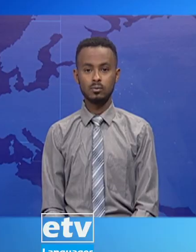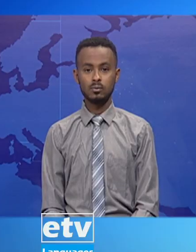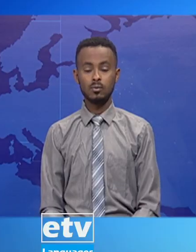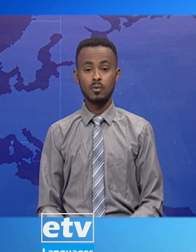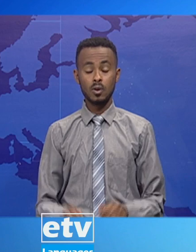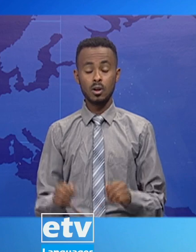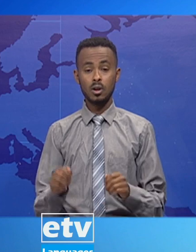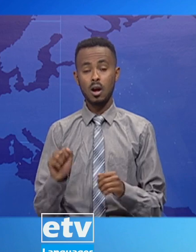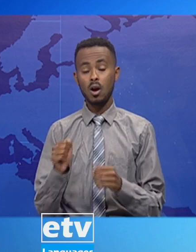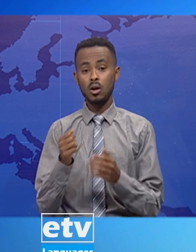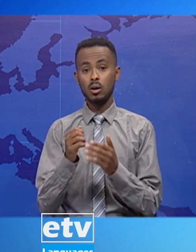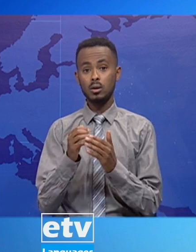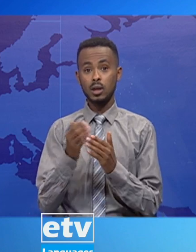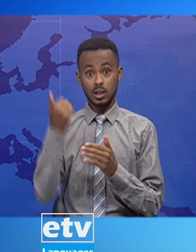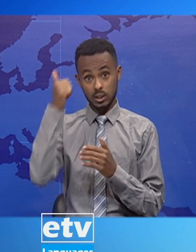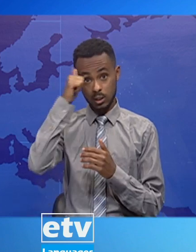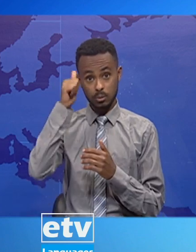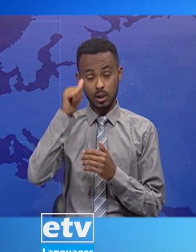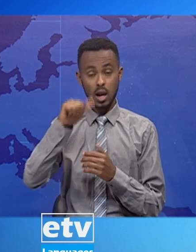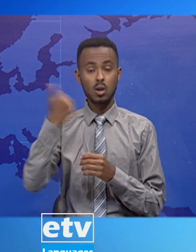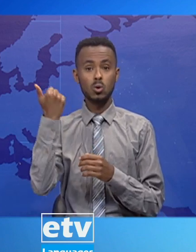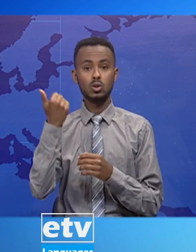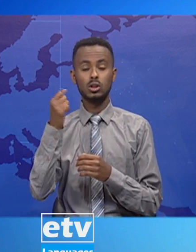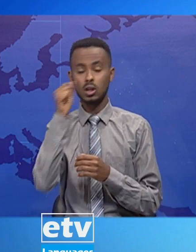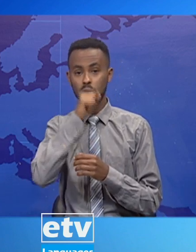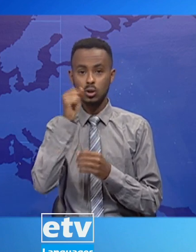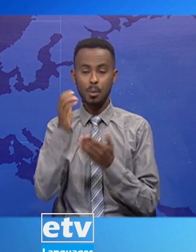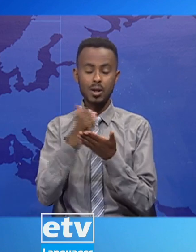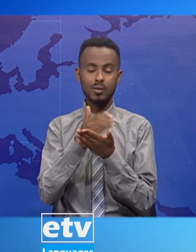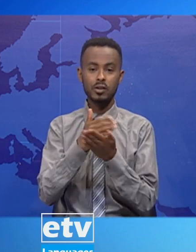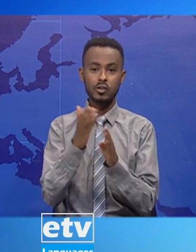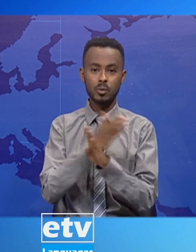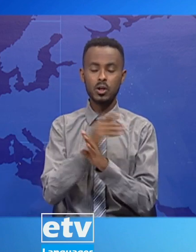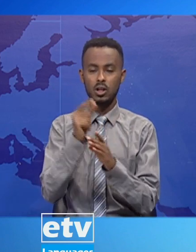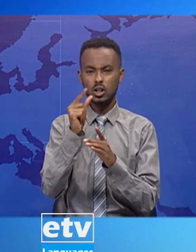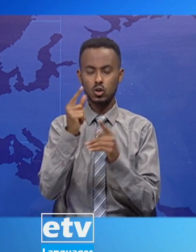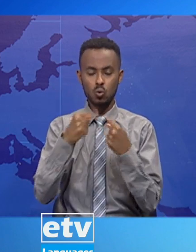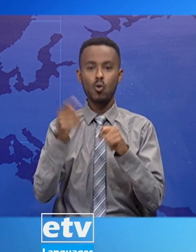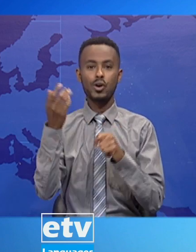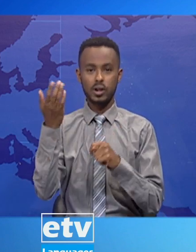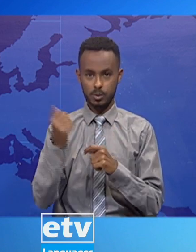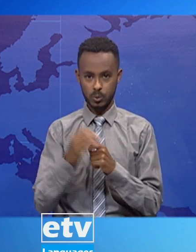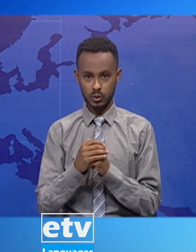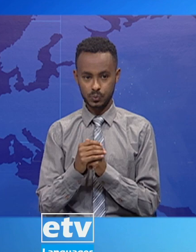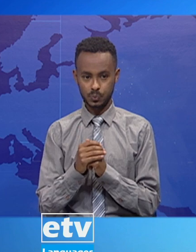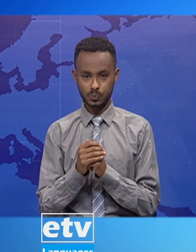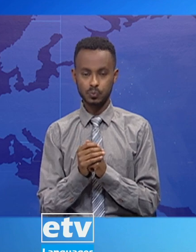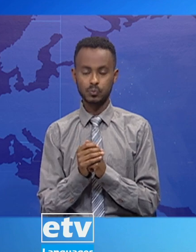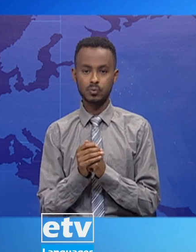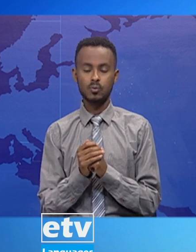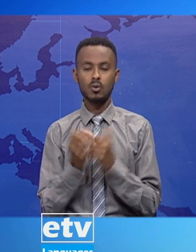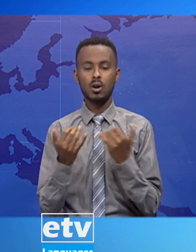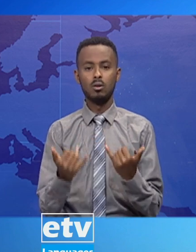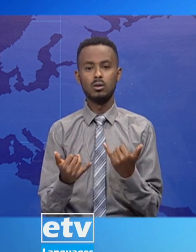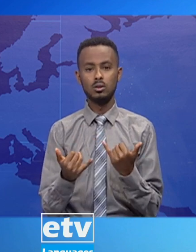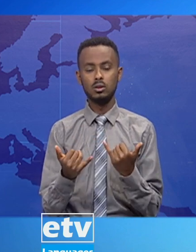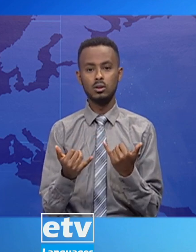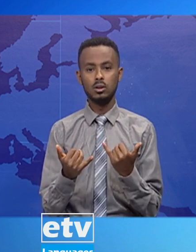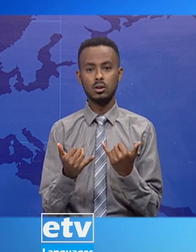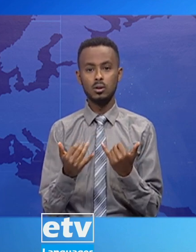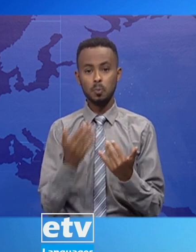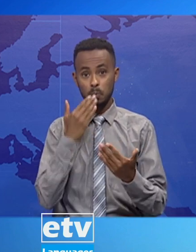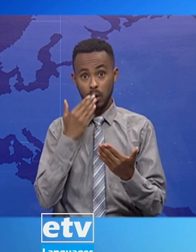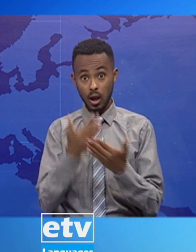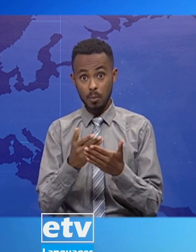አው በእና ሸብርና ሌሎችን ከማሰባሰባችንን በፊት የተወሰነ ሞክረን ነበር። አሁን